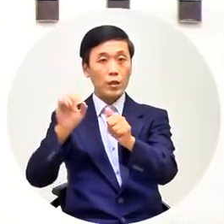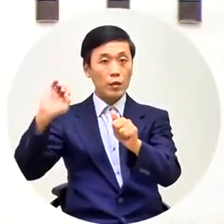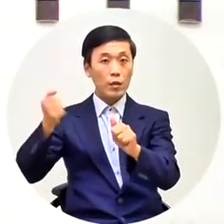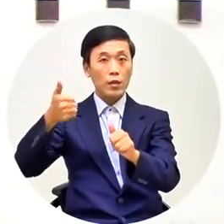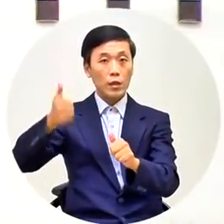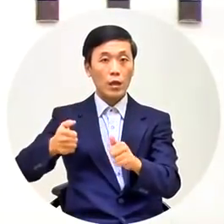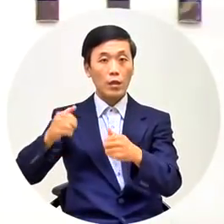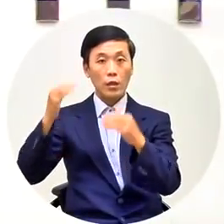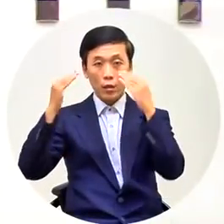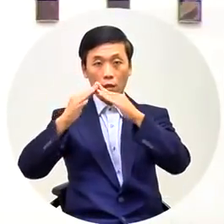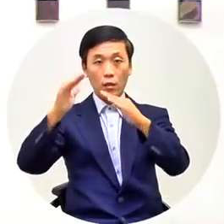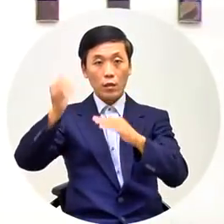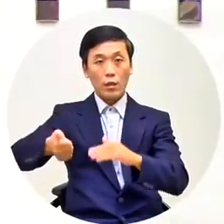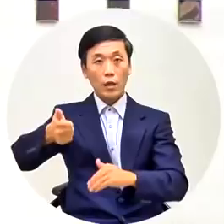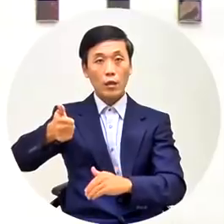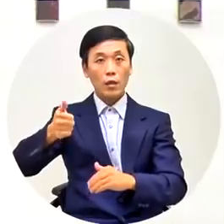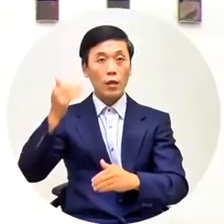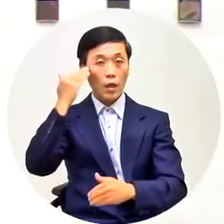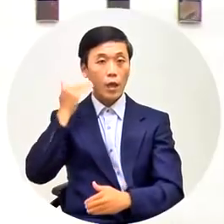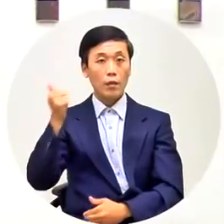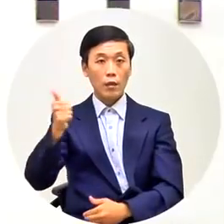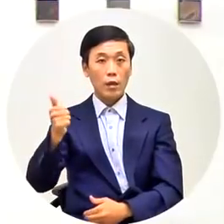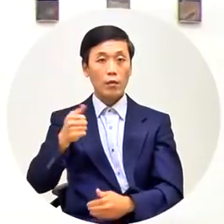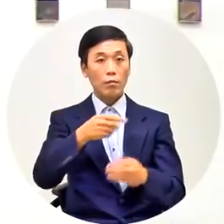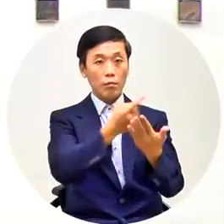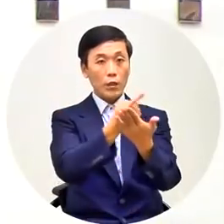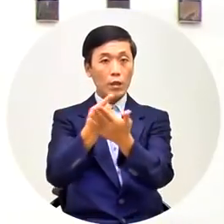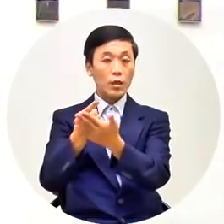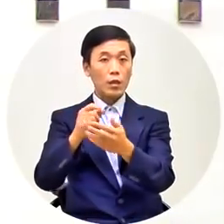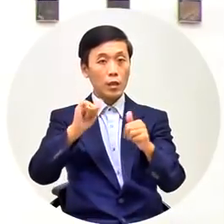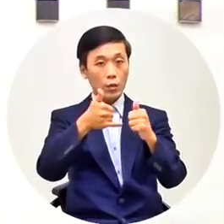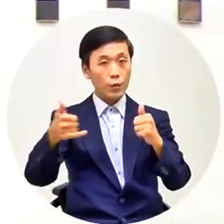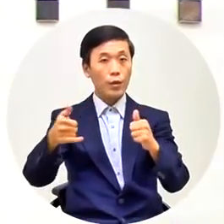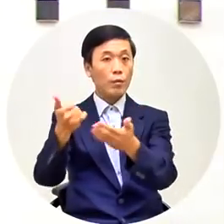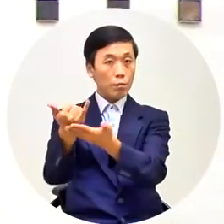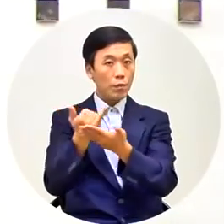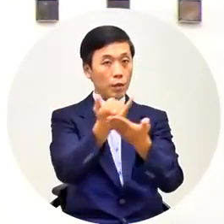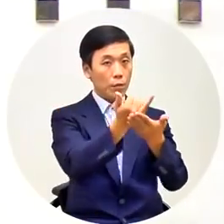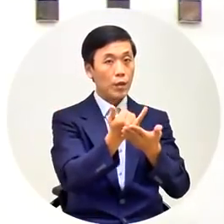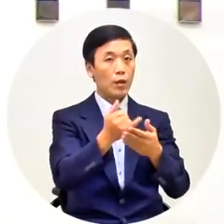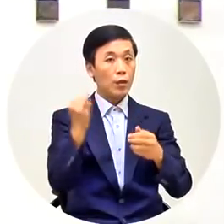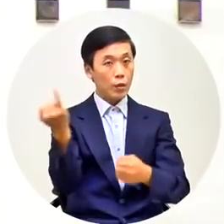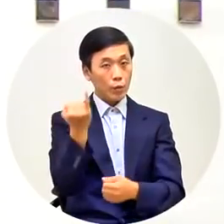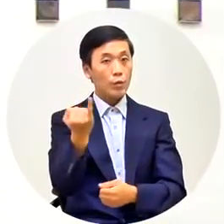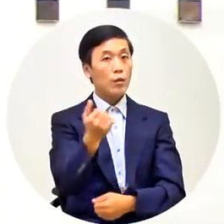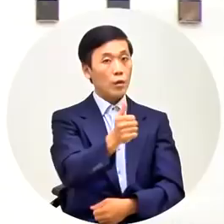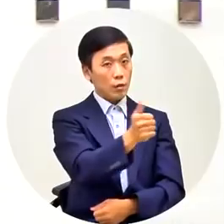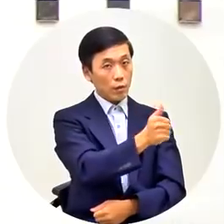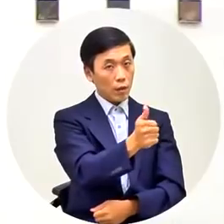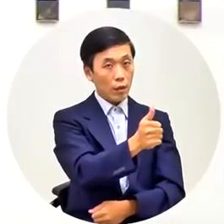在座的各位议员、各位贵宾、各位女士、各位先生，大家午安，大家